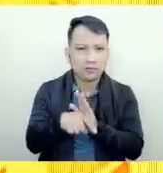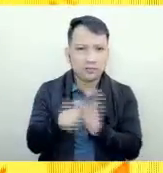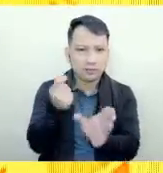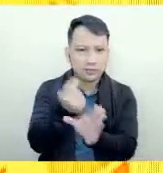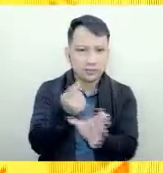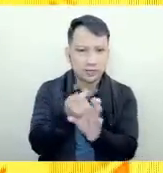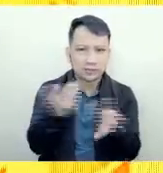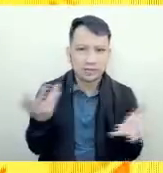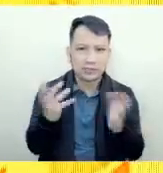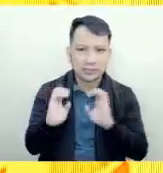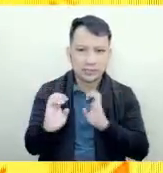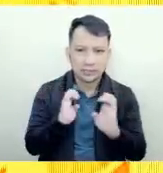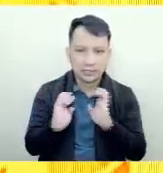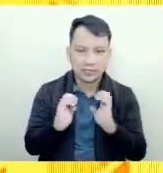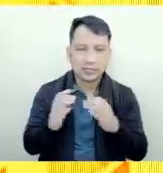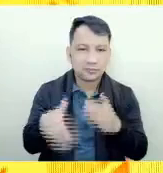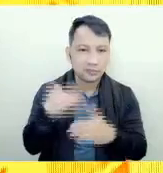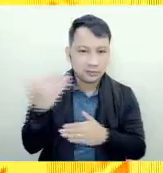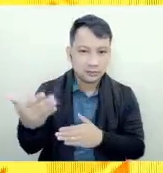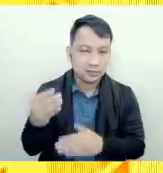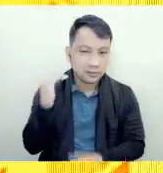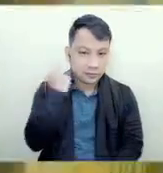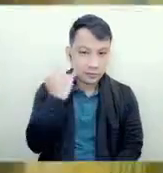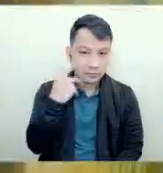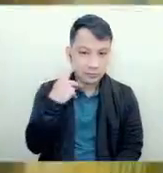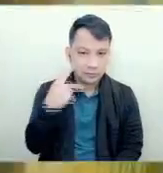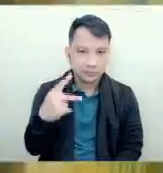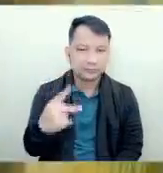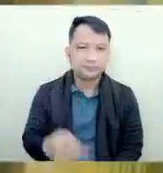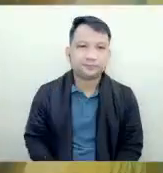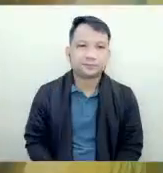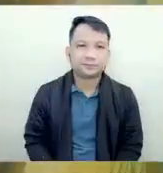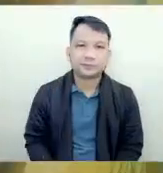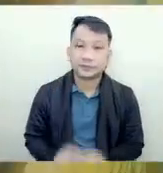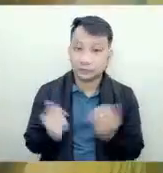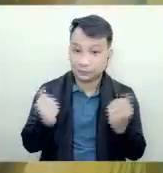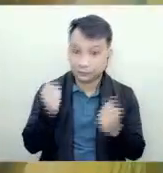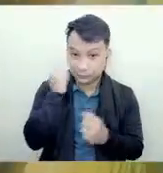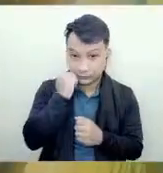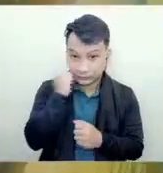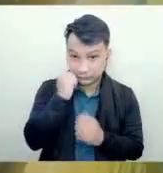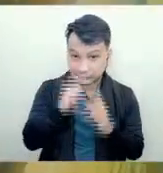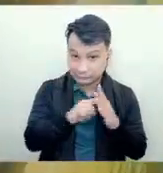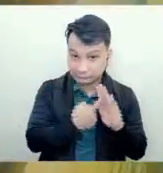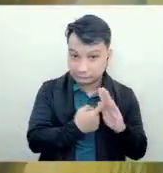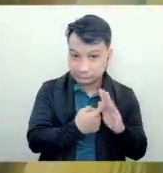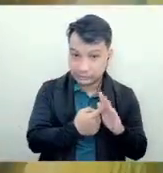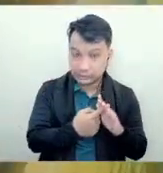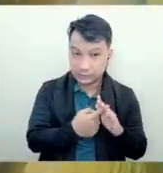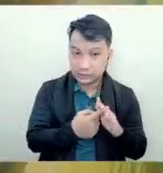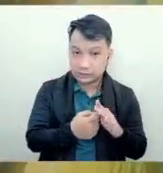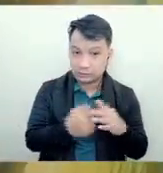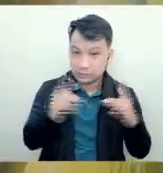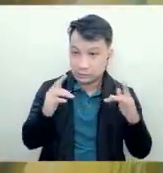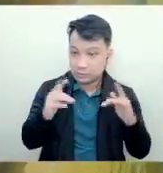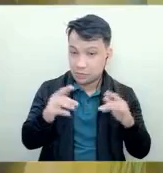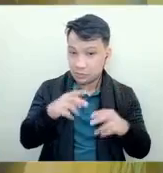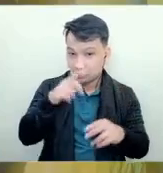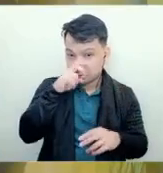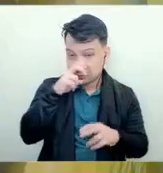ang sitwasyon doon kasama si Justine. Punsa lang Justine, araw-araw na ba iiral yung light truck ban sa EDSA?